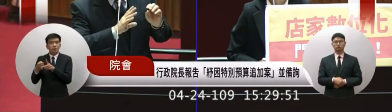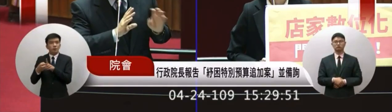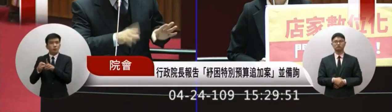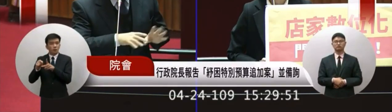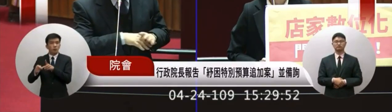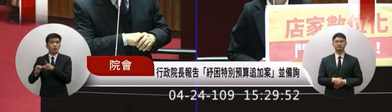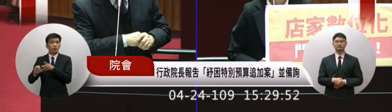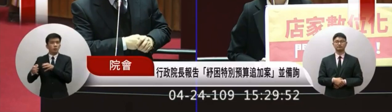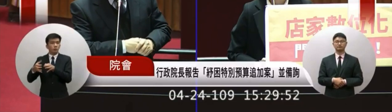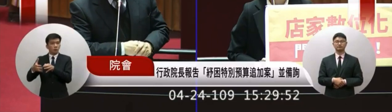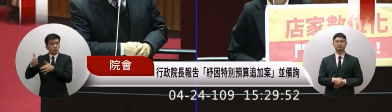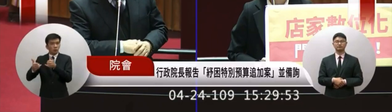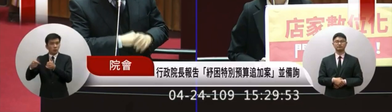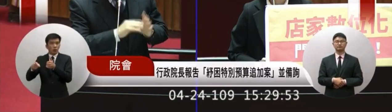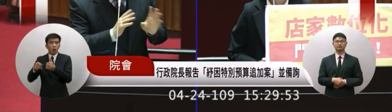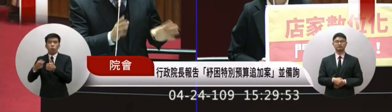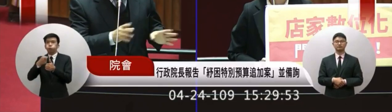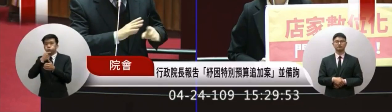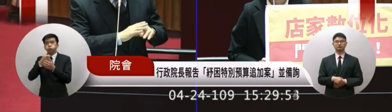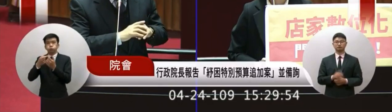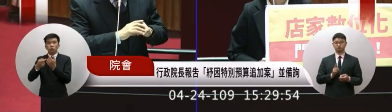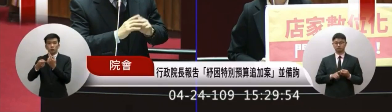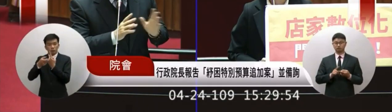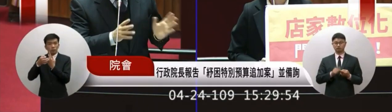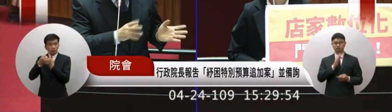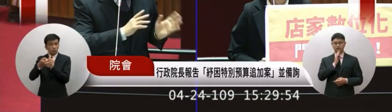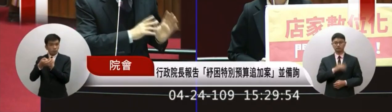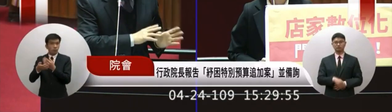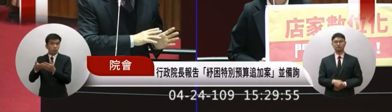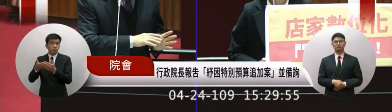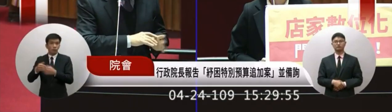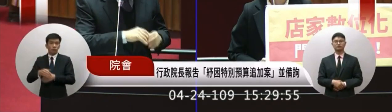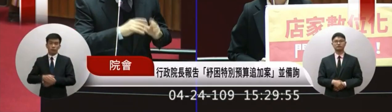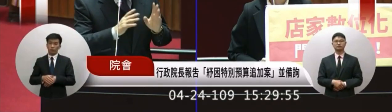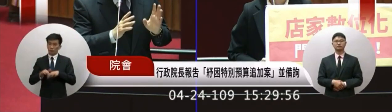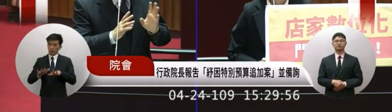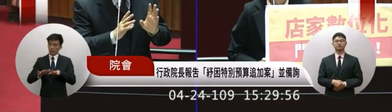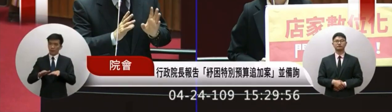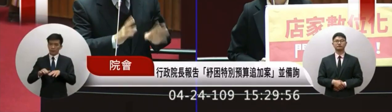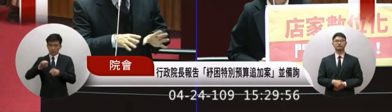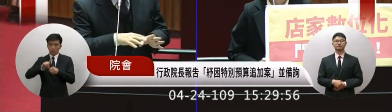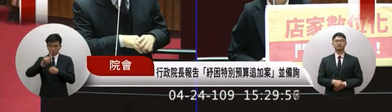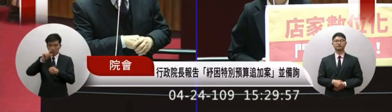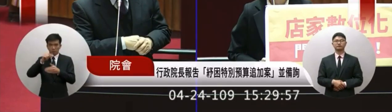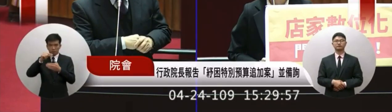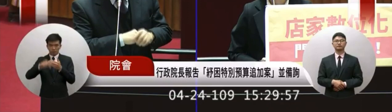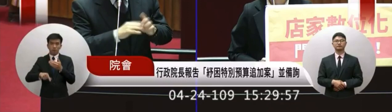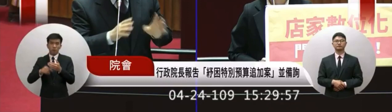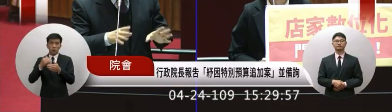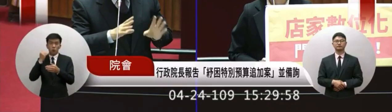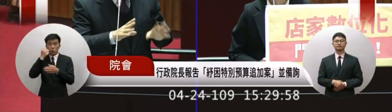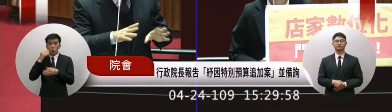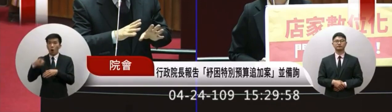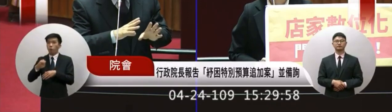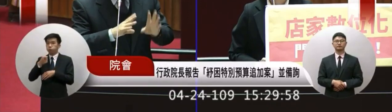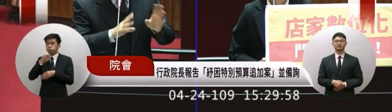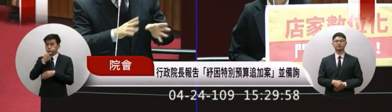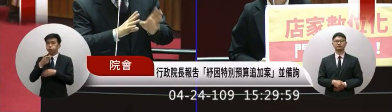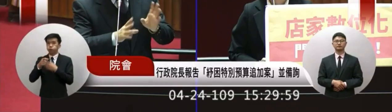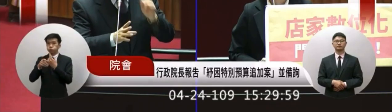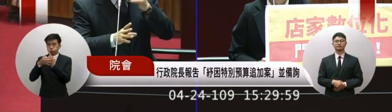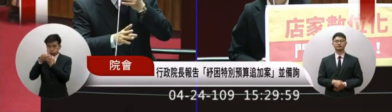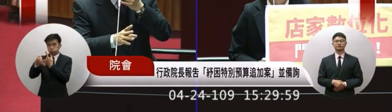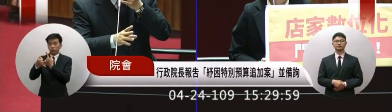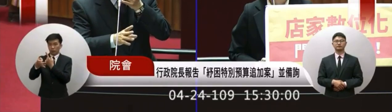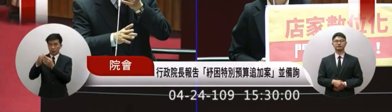使用行动支付， 是的， 所以我们现在有一个办法，就是说如果他使用行动支付，那未来如果他的这个